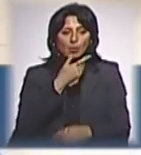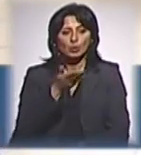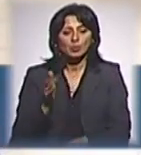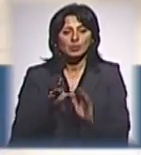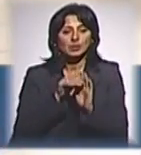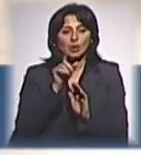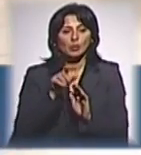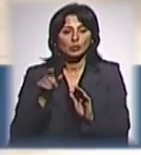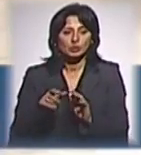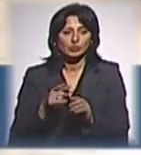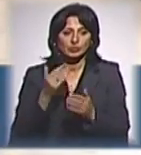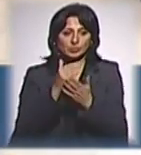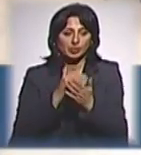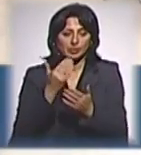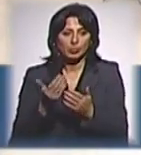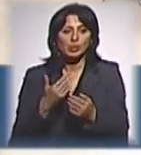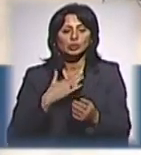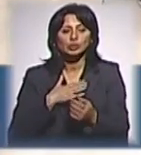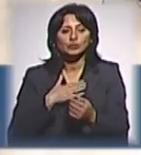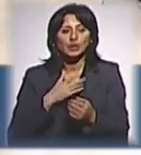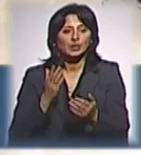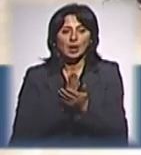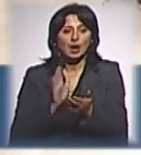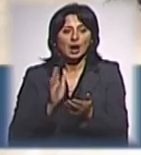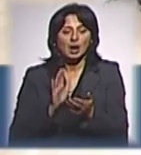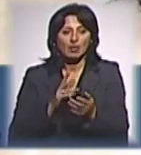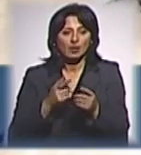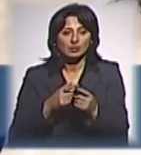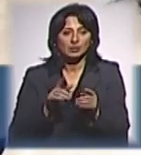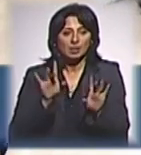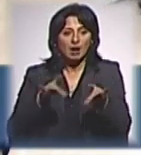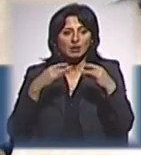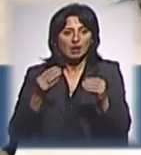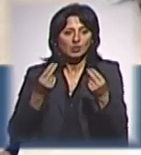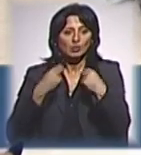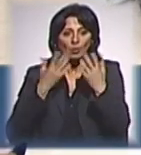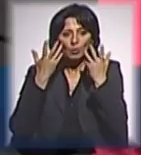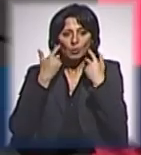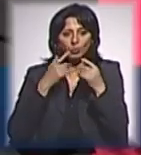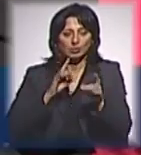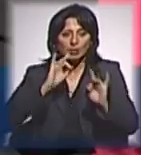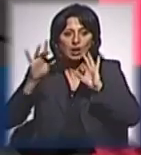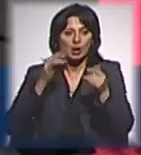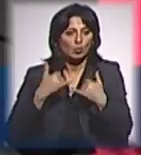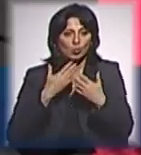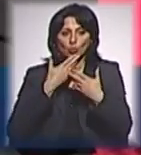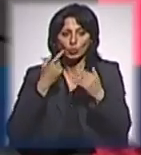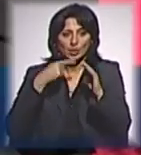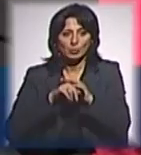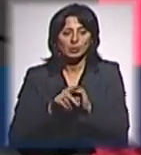ტელემაყურებელს, ამომრჩეველს ამ სტუდიიდან, რადგანაც ჩვენ არავართ განებივრებული ასეთი შესაძლებლობებით გამომდინარე იქედან,